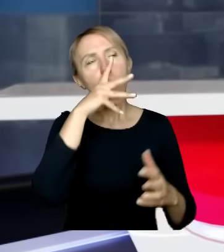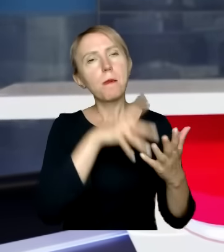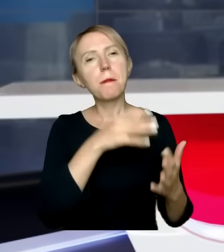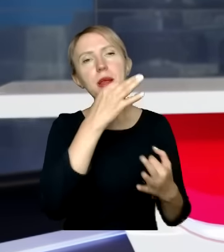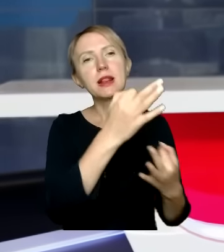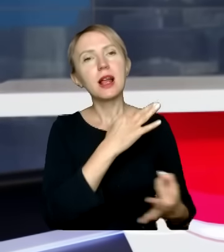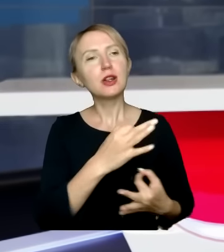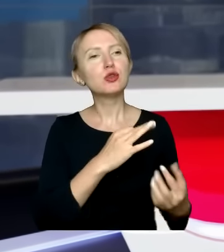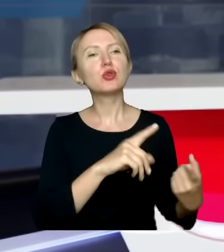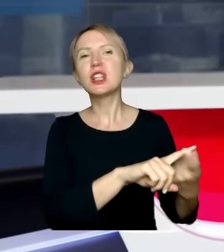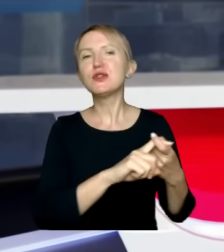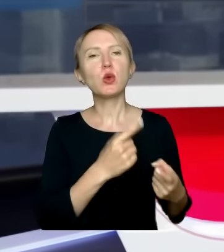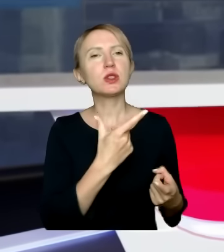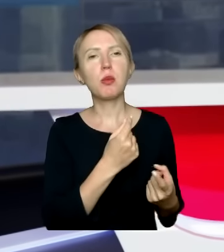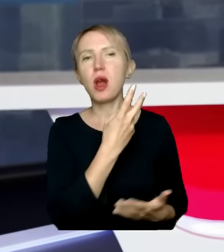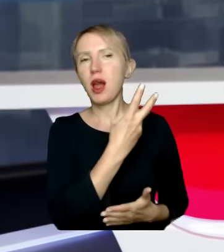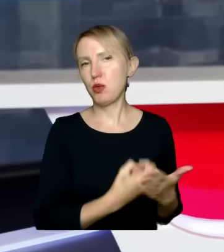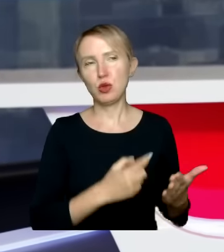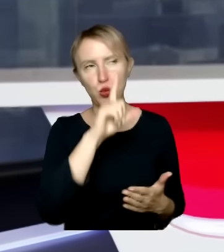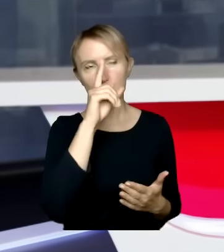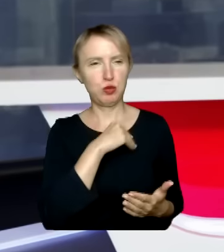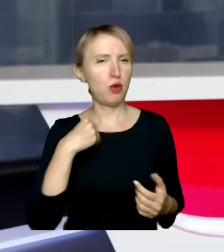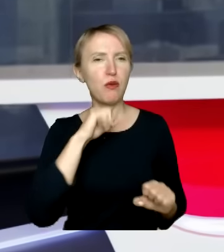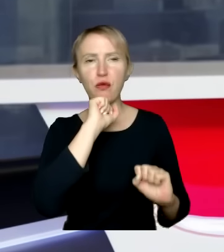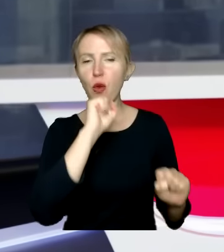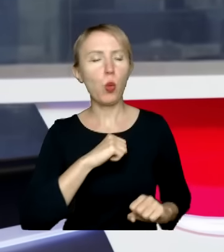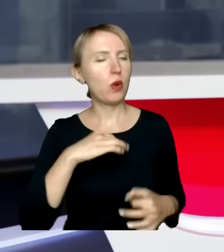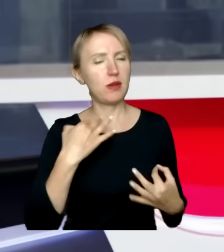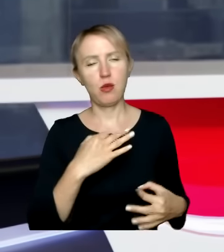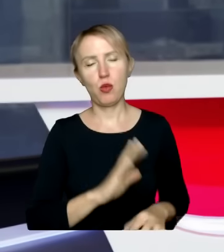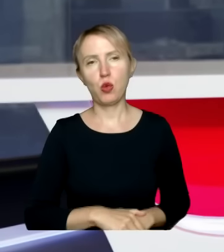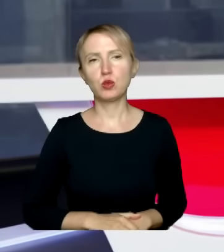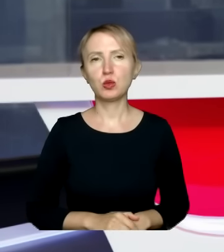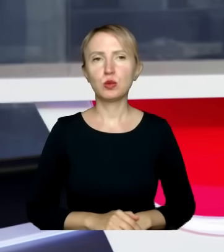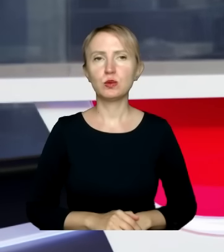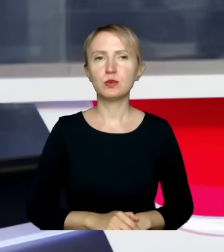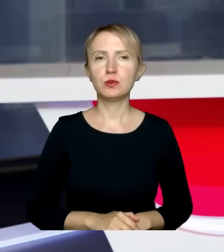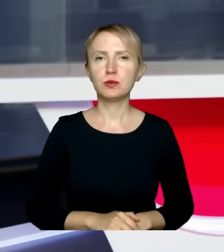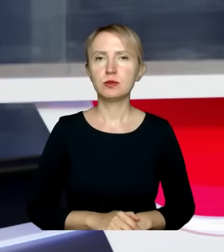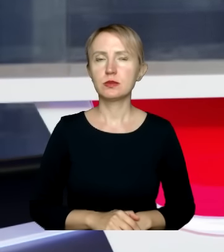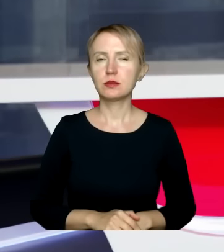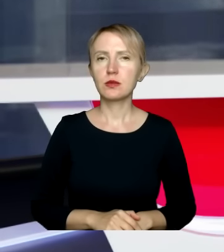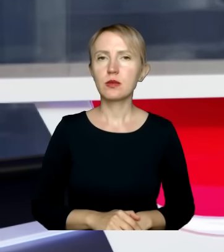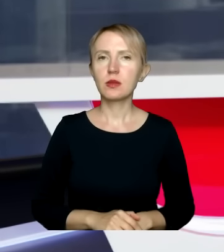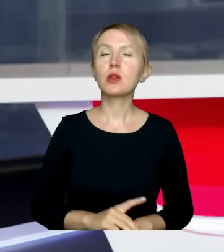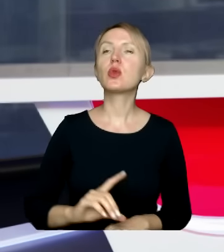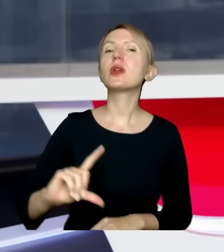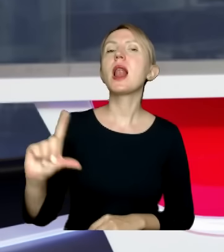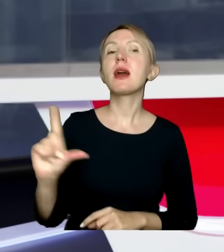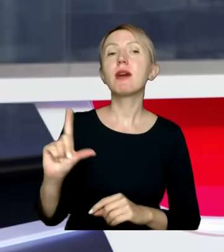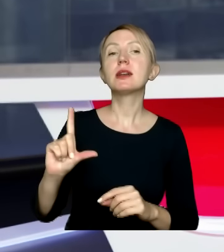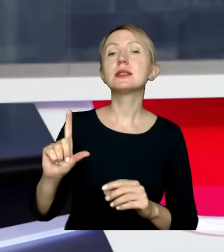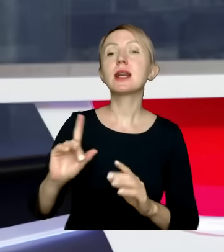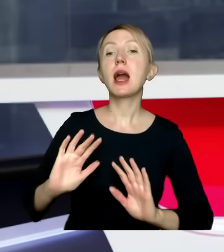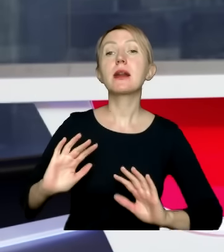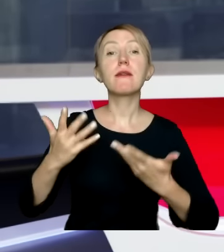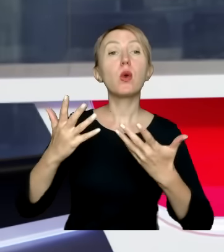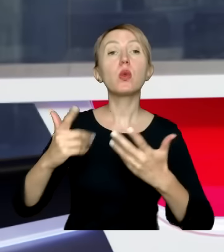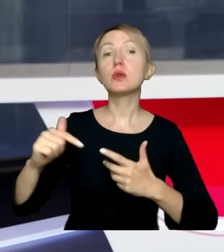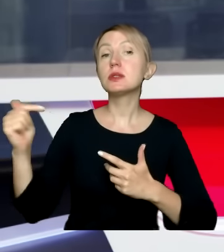związki partnerskie i te aborcje to Polaków prawie nie obchodzą Oczywiście tutaj jest ta lewacka rewolucja która musi